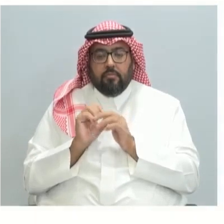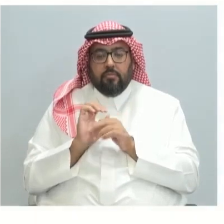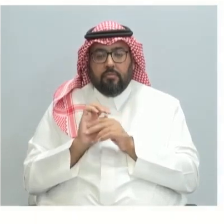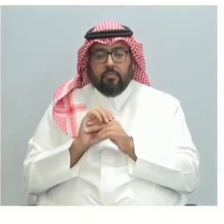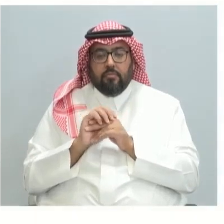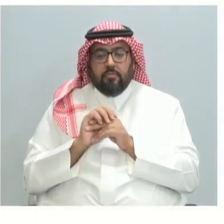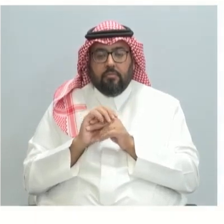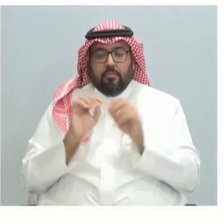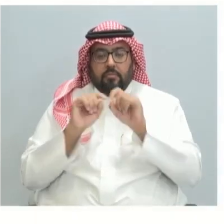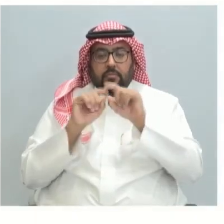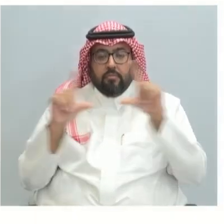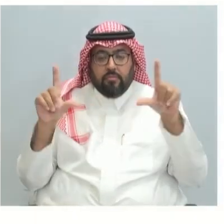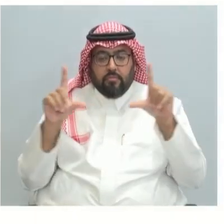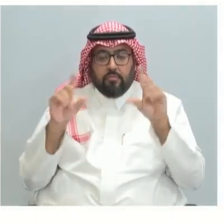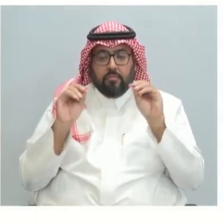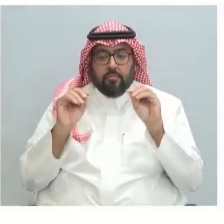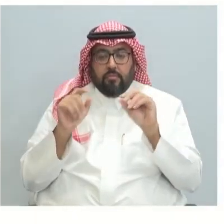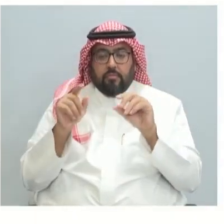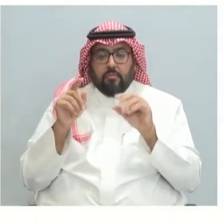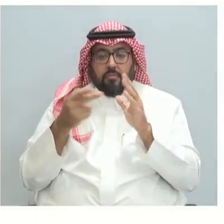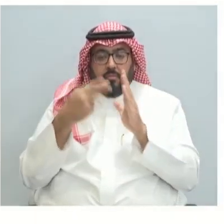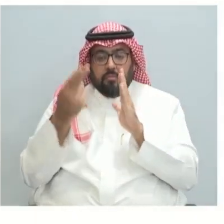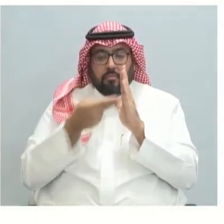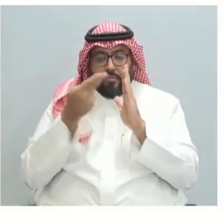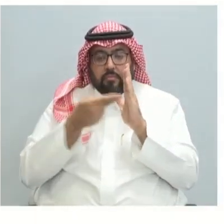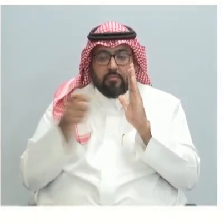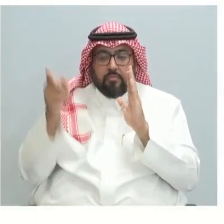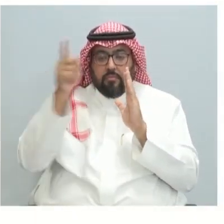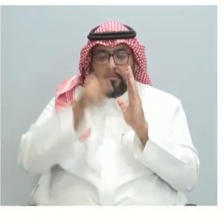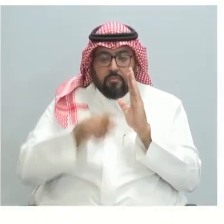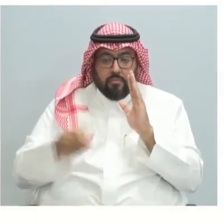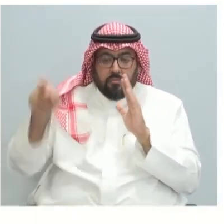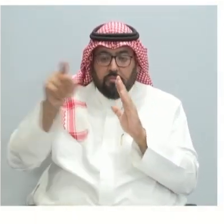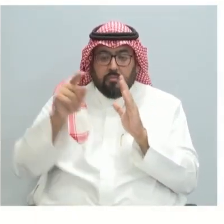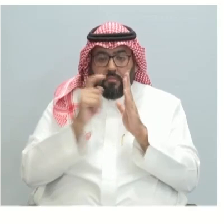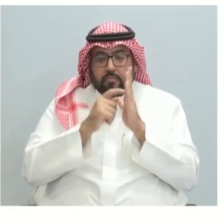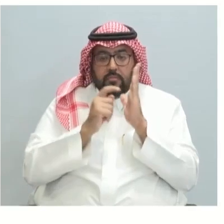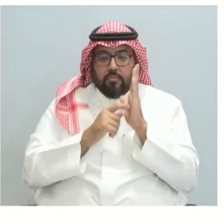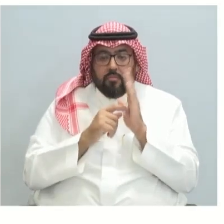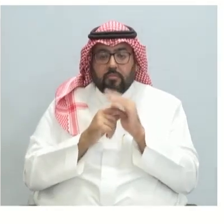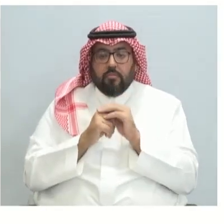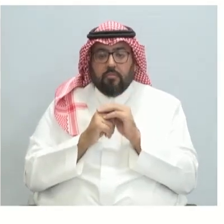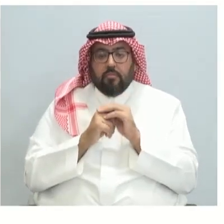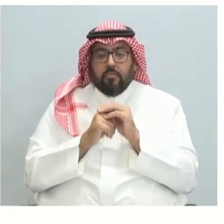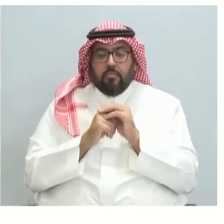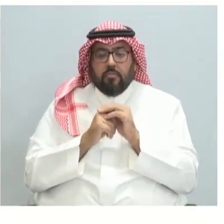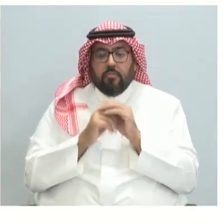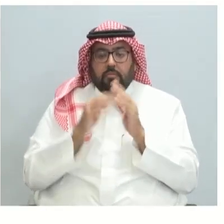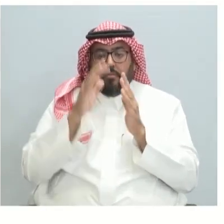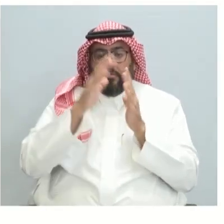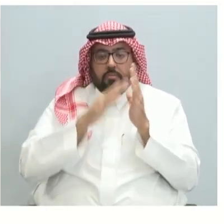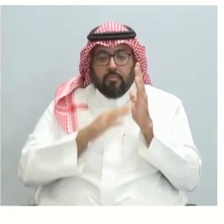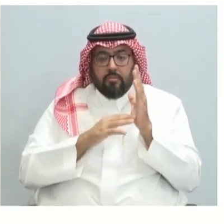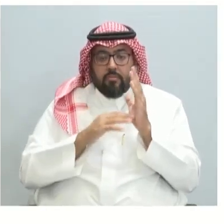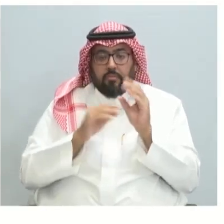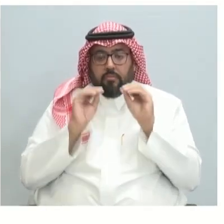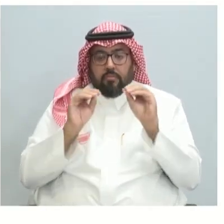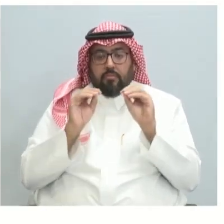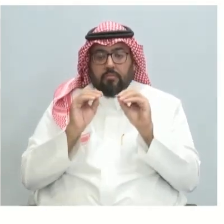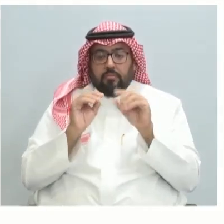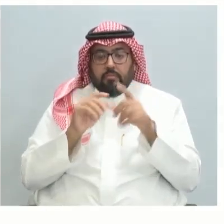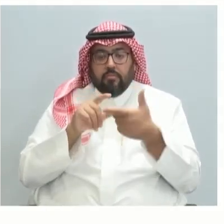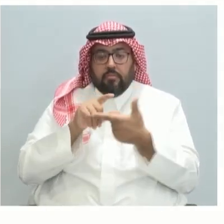لتمثيل ذلك سوف نرسم دائره بنصف قطر مناسب كما هو مبين في الشكل ادناه ثم نستعمل